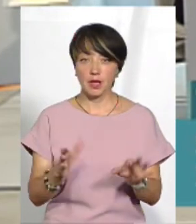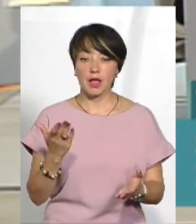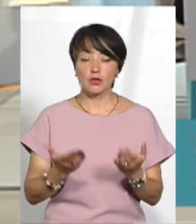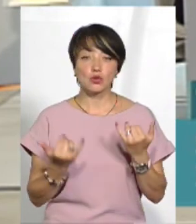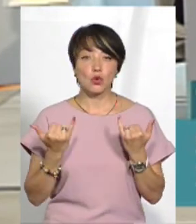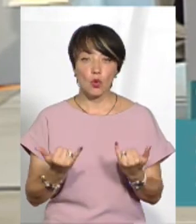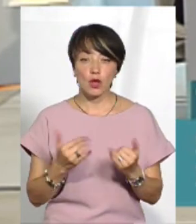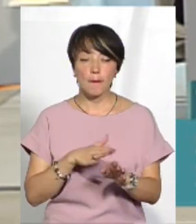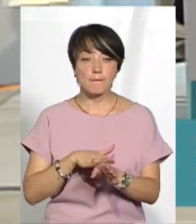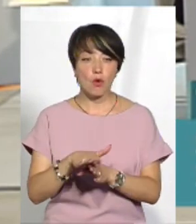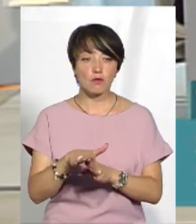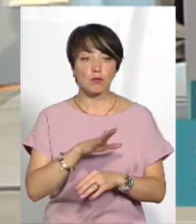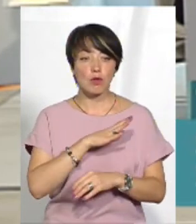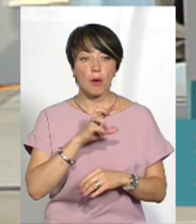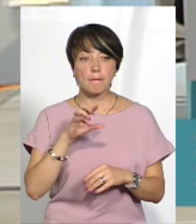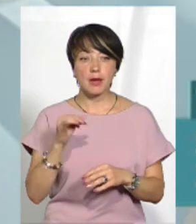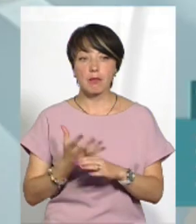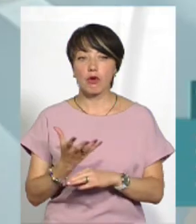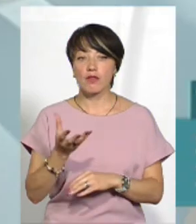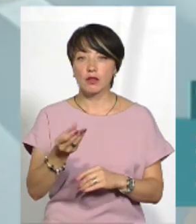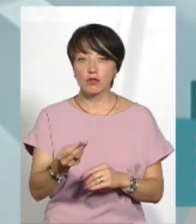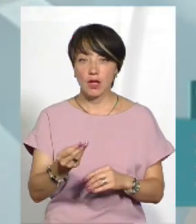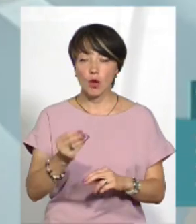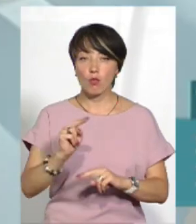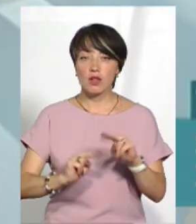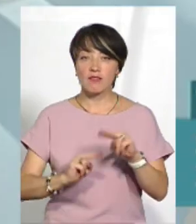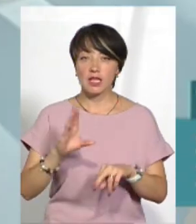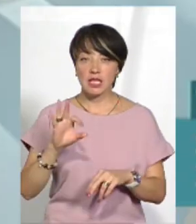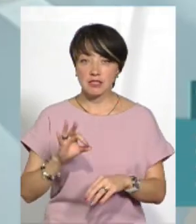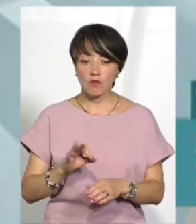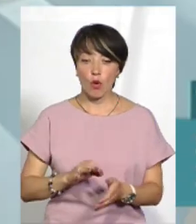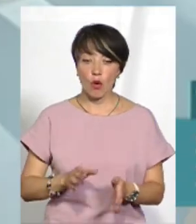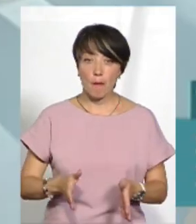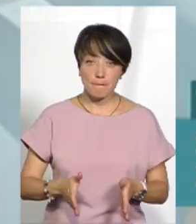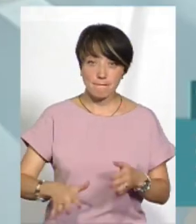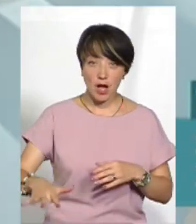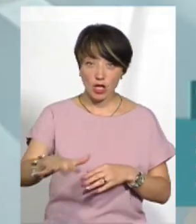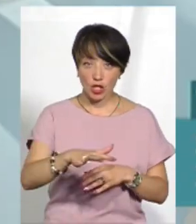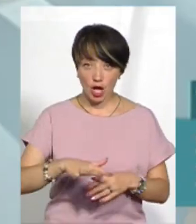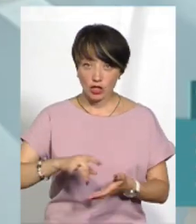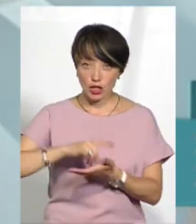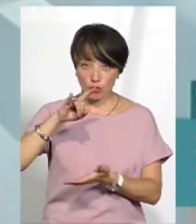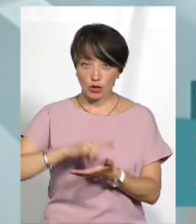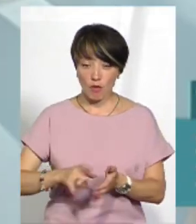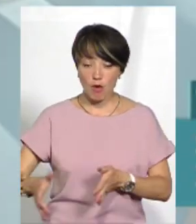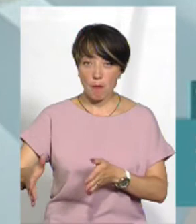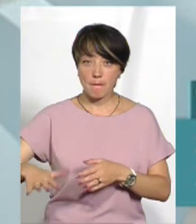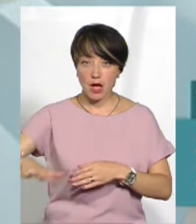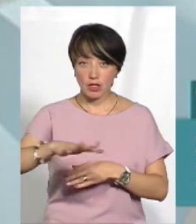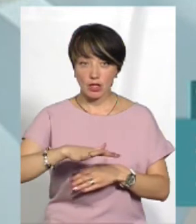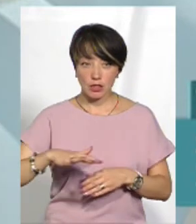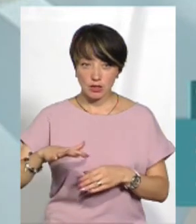Якщо сьогодні повністю було б профінансувати будівництво злітно-посадкового майданчика, те, що я говорив, що